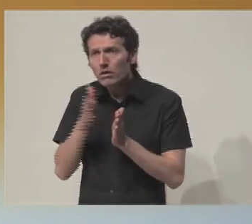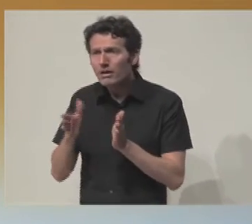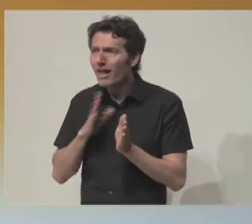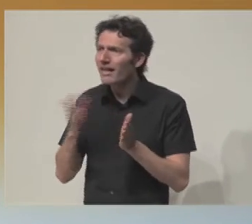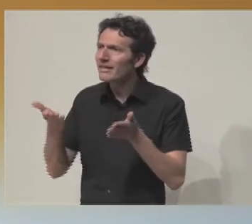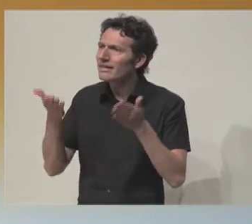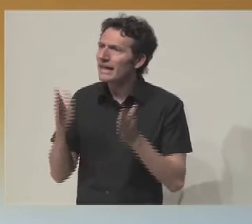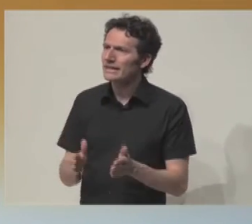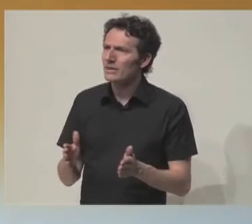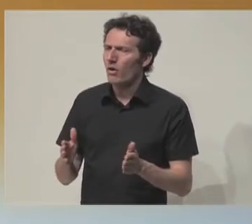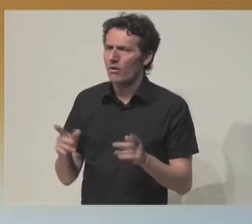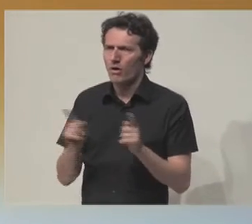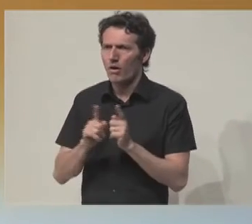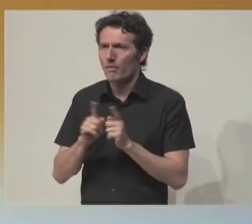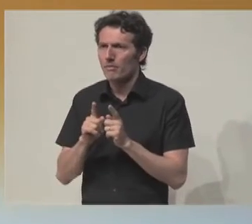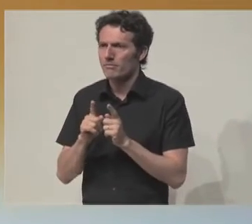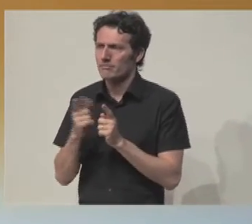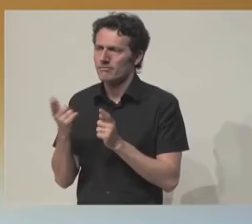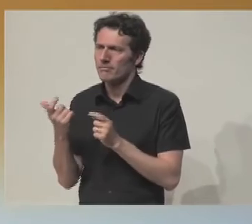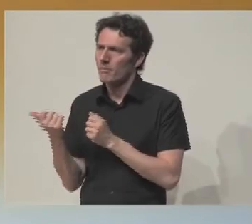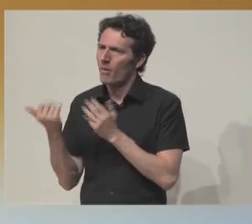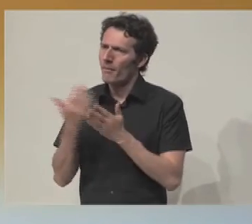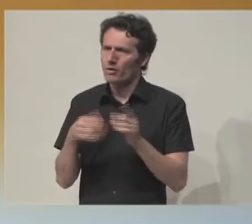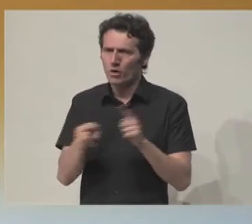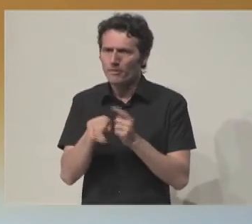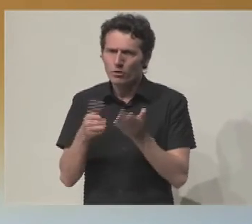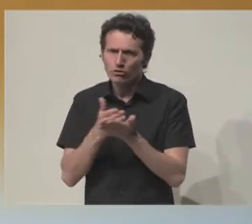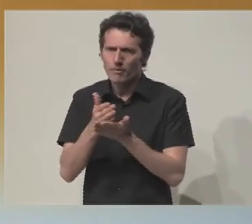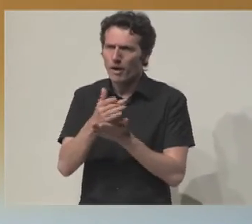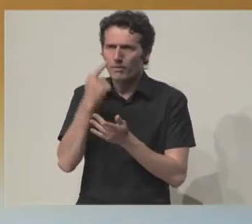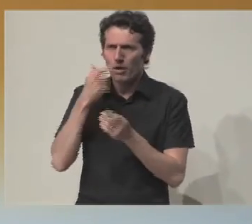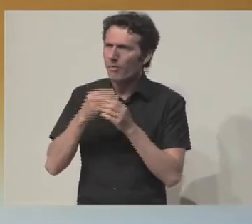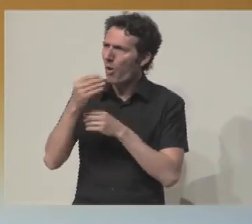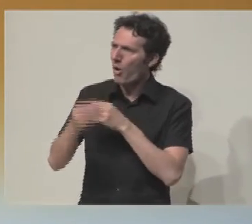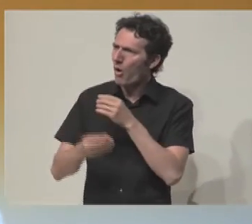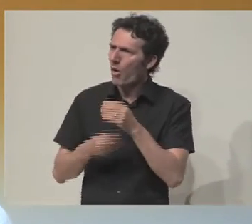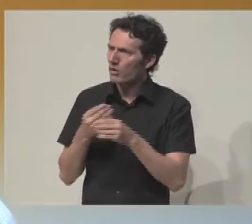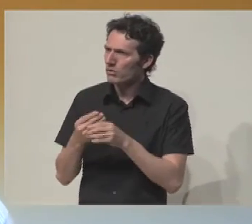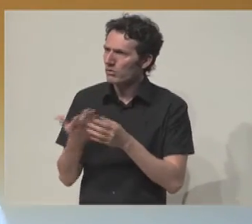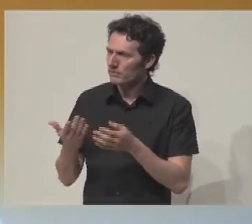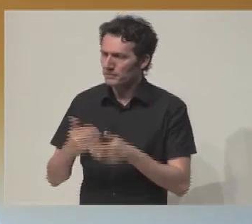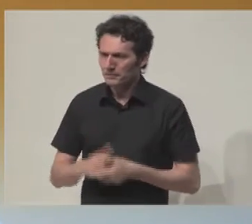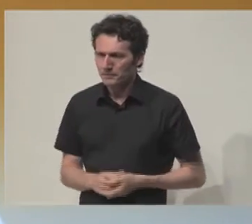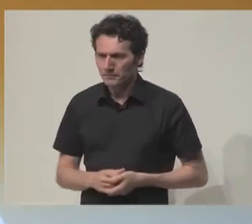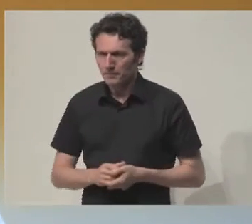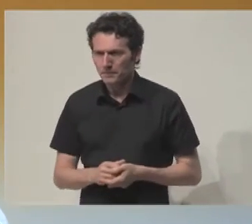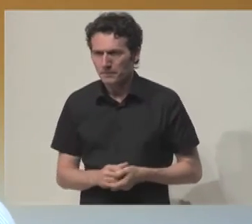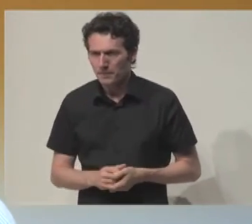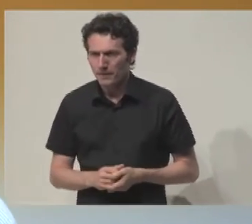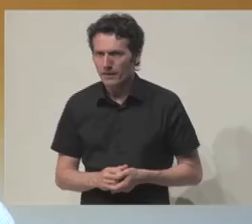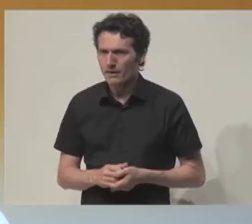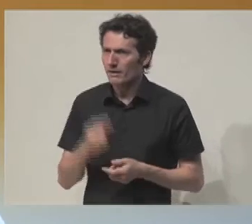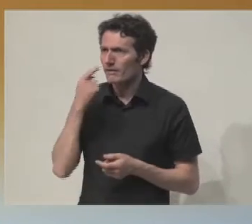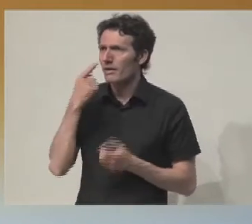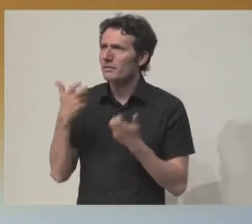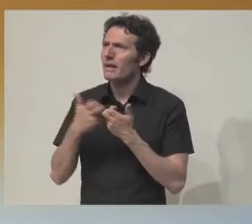décision qui se propose comme un chemin pour le monde voyez-vous taxerait